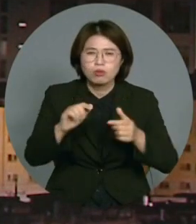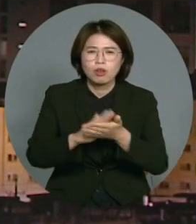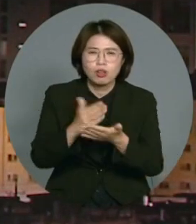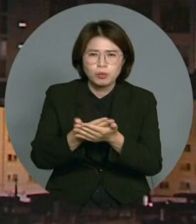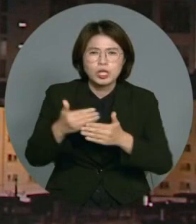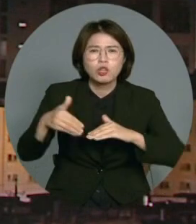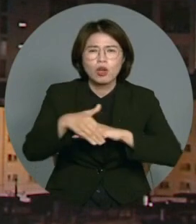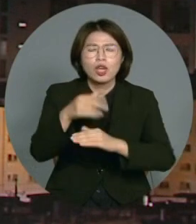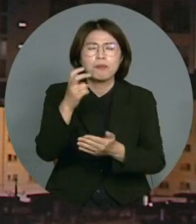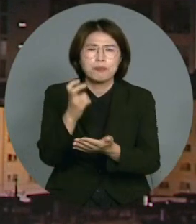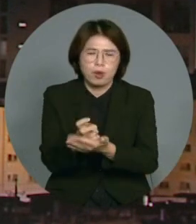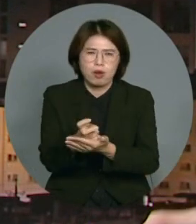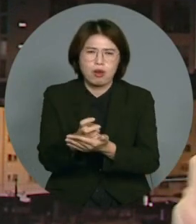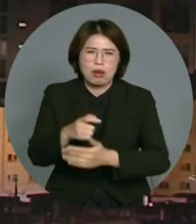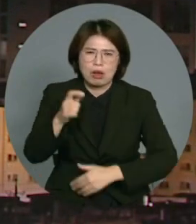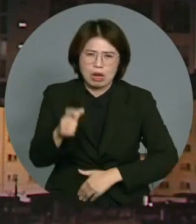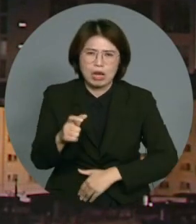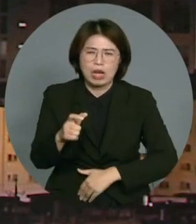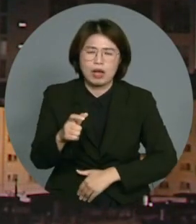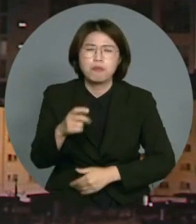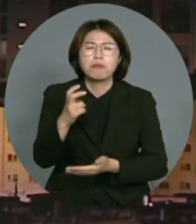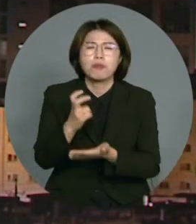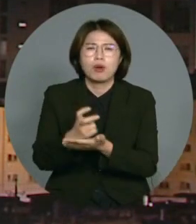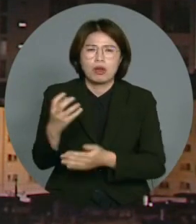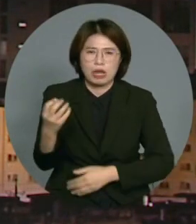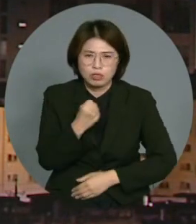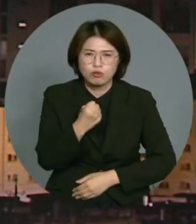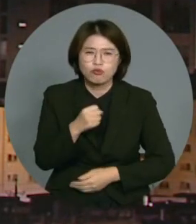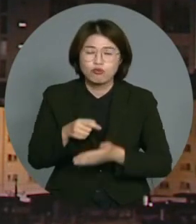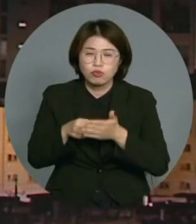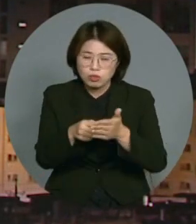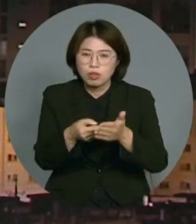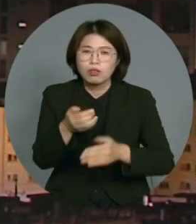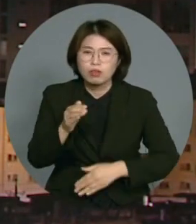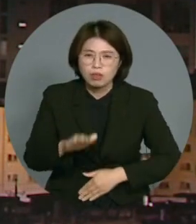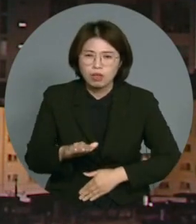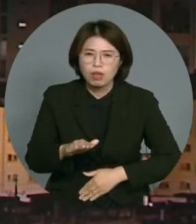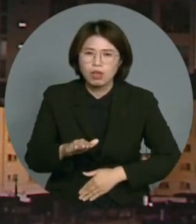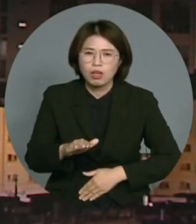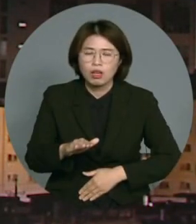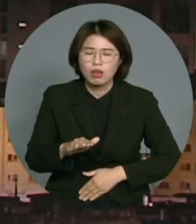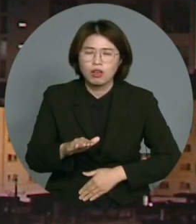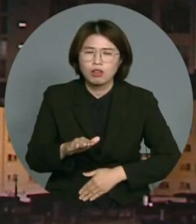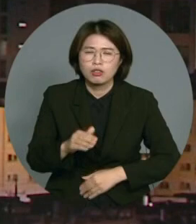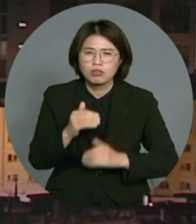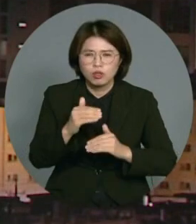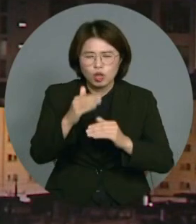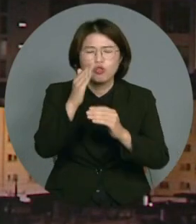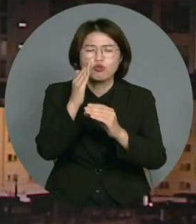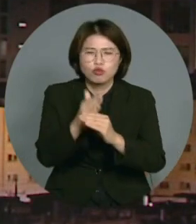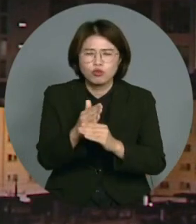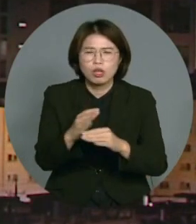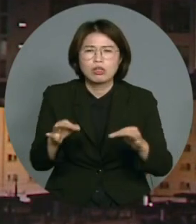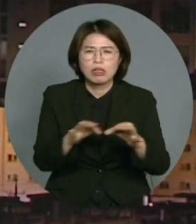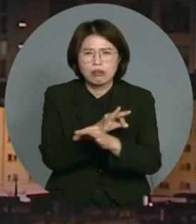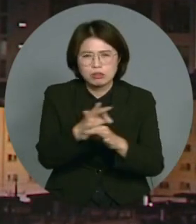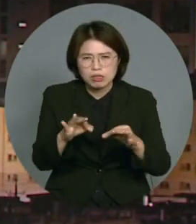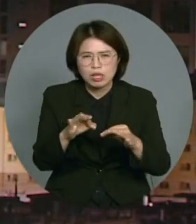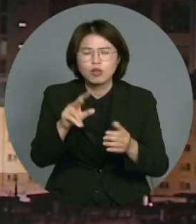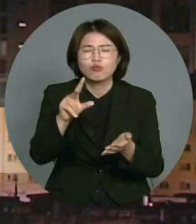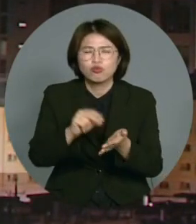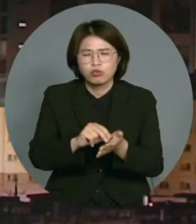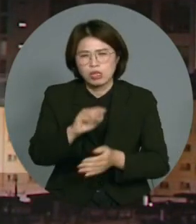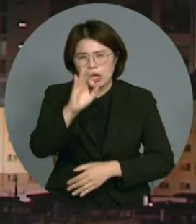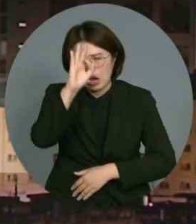대단히 강력한 법을 가지고 시행을 해왔습니다만은 중간중간에 경제적 문제에 많이 봉착하게 됐죠 IMF 문제라든지